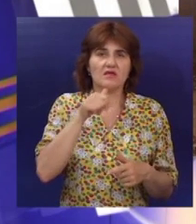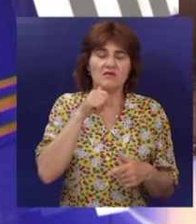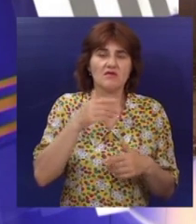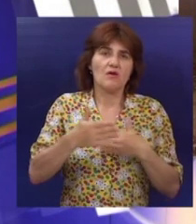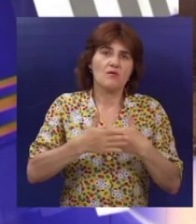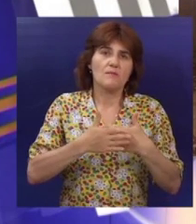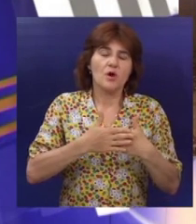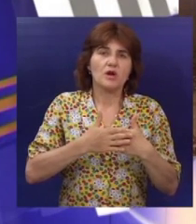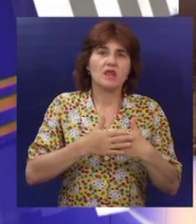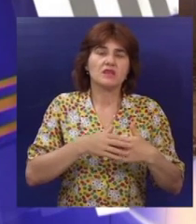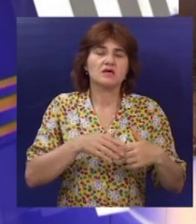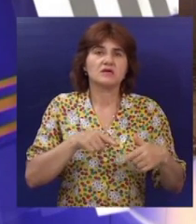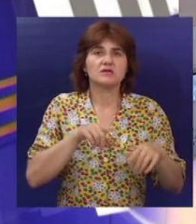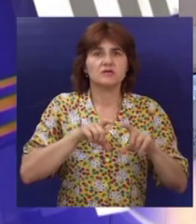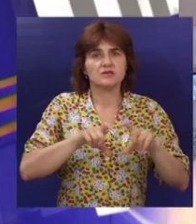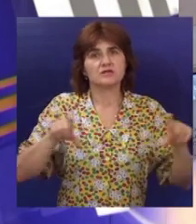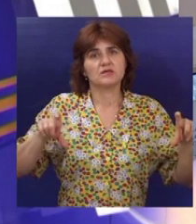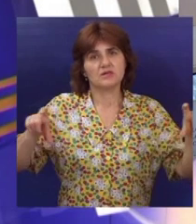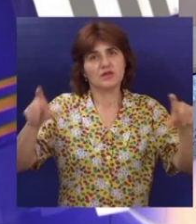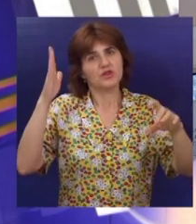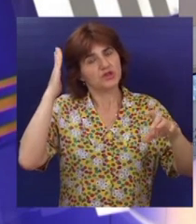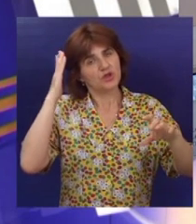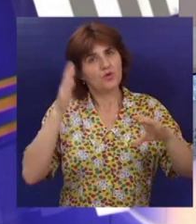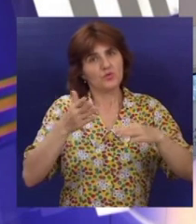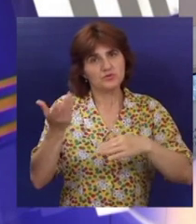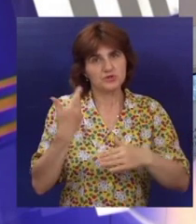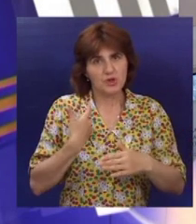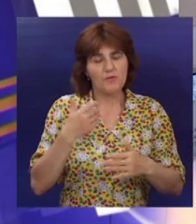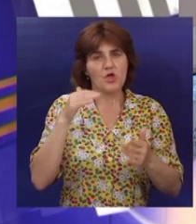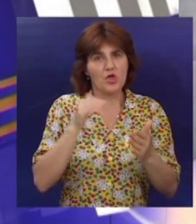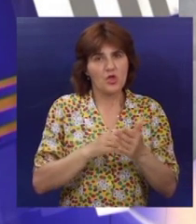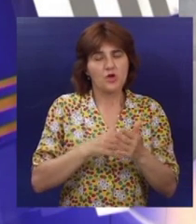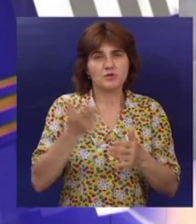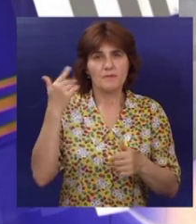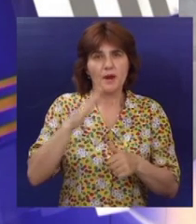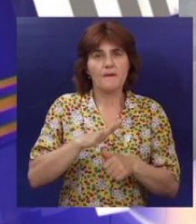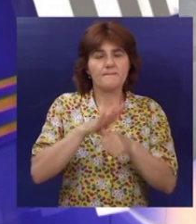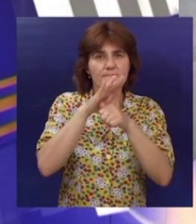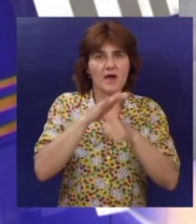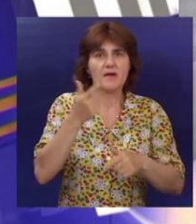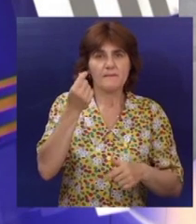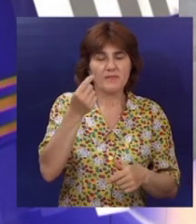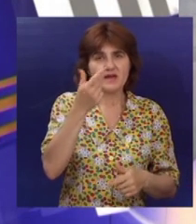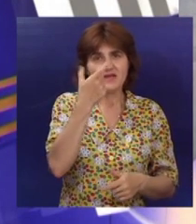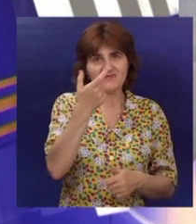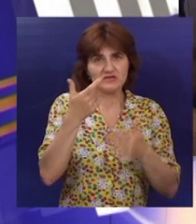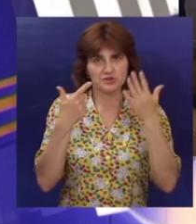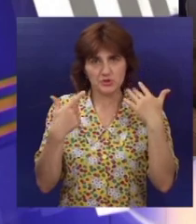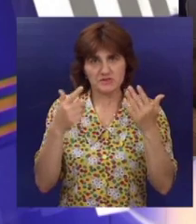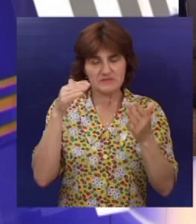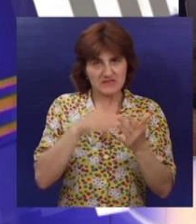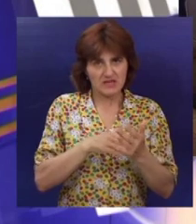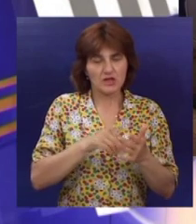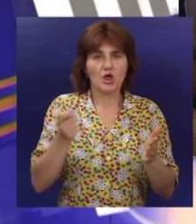Kolevka je pored sredstava za nabavku dušaka od Pokrajinskog sekretarijata za zdravstvo dobio tokom maja 270.000 dinara za